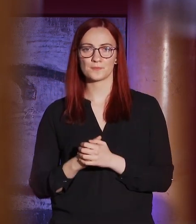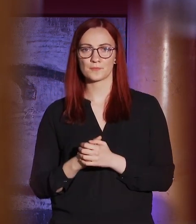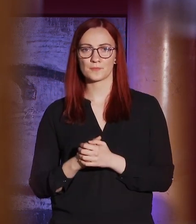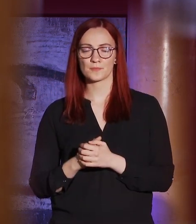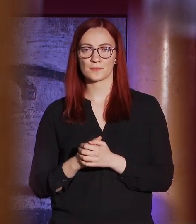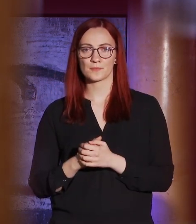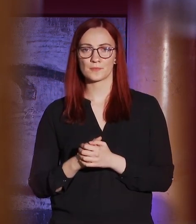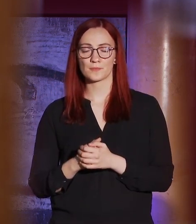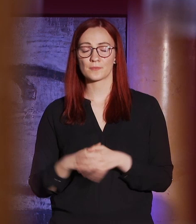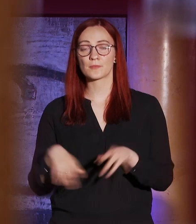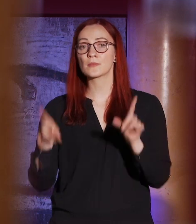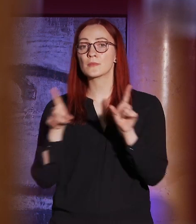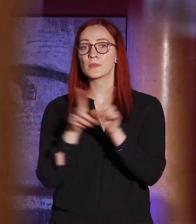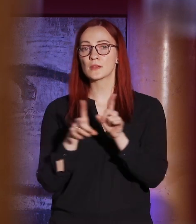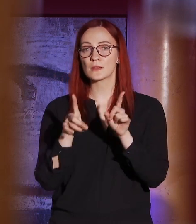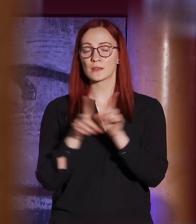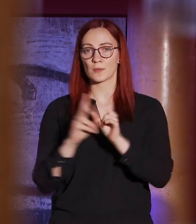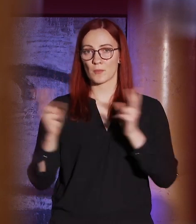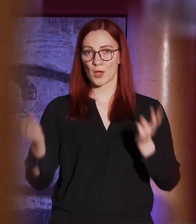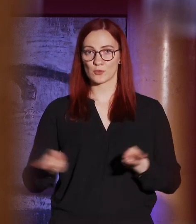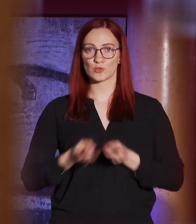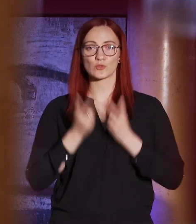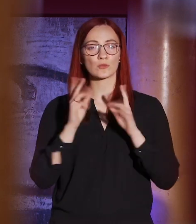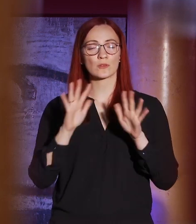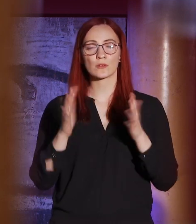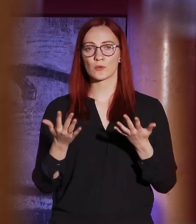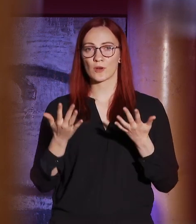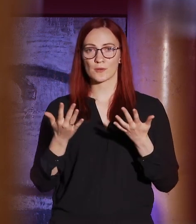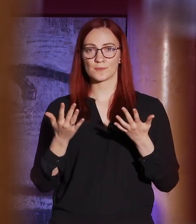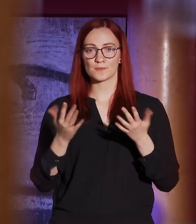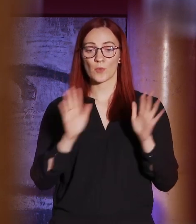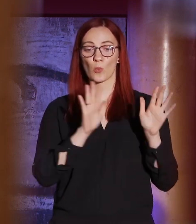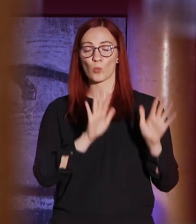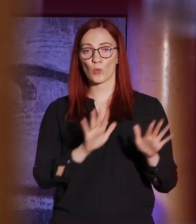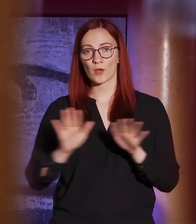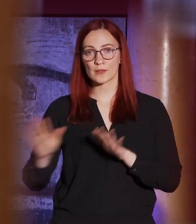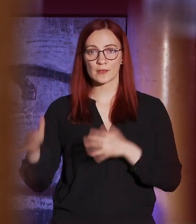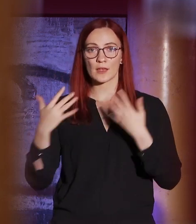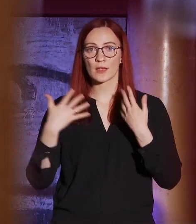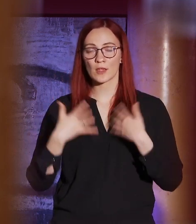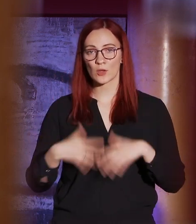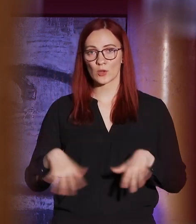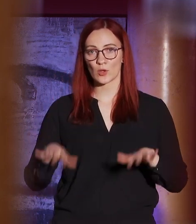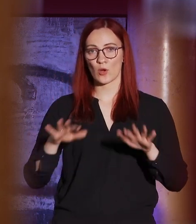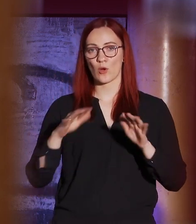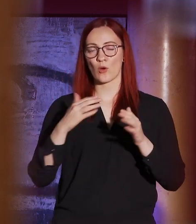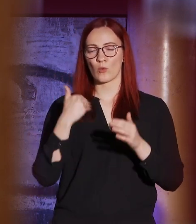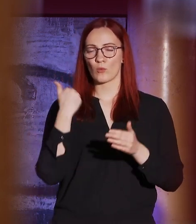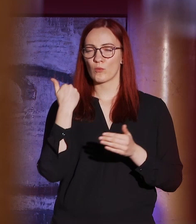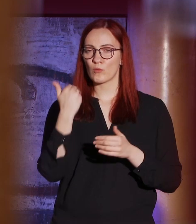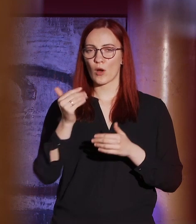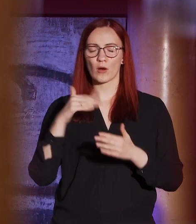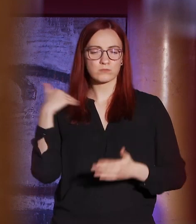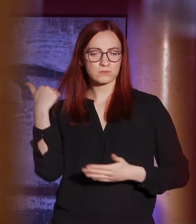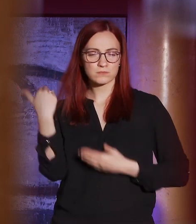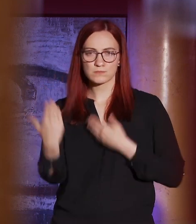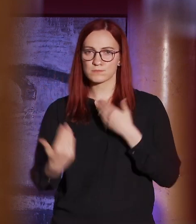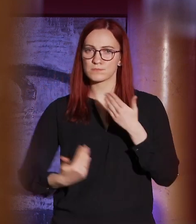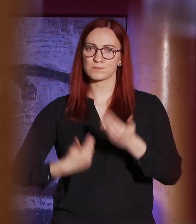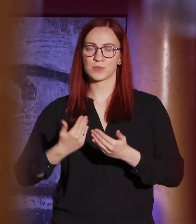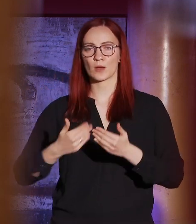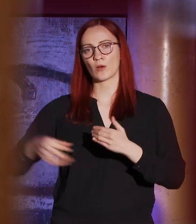Kitas dalykas, kas labai džiugina, kad muziejai jau padarė savo didelį žingsnį į priekį